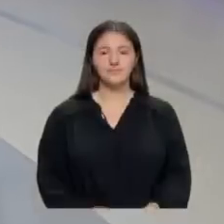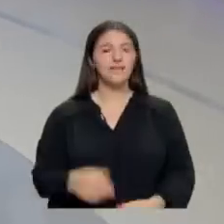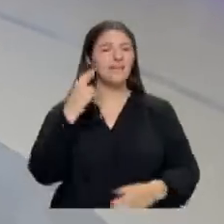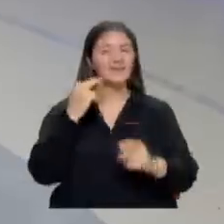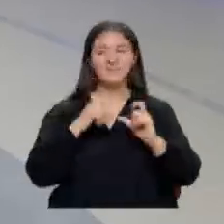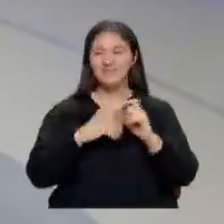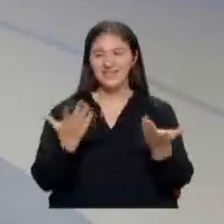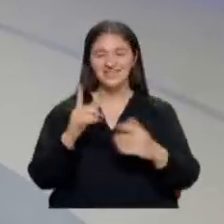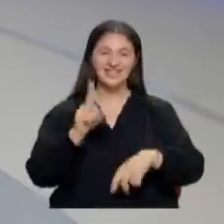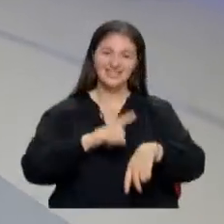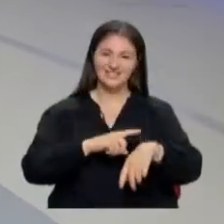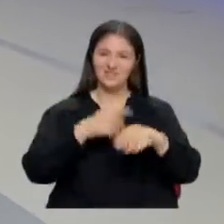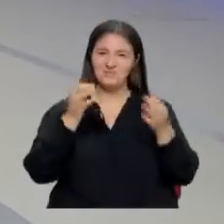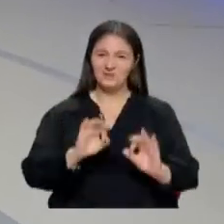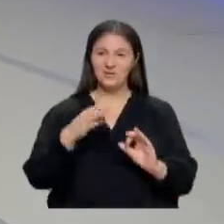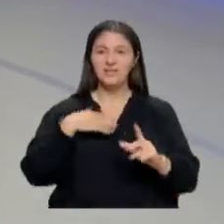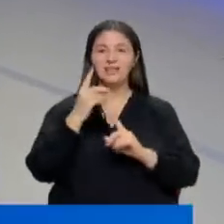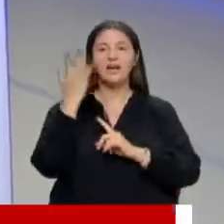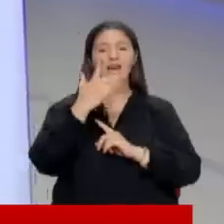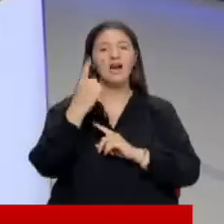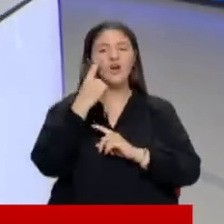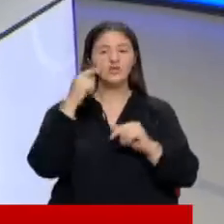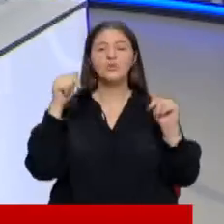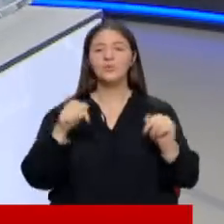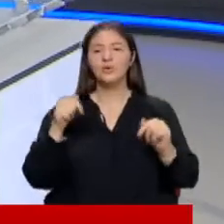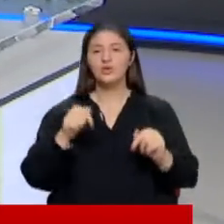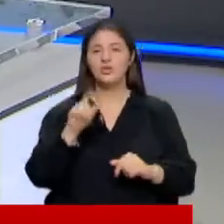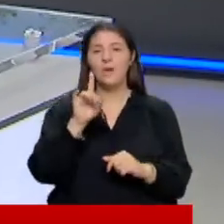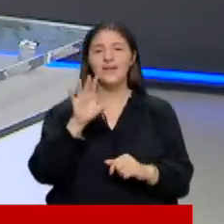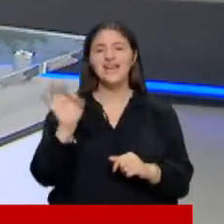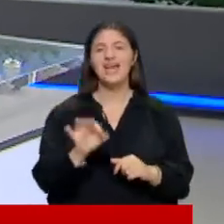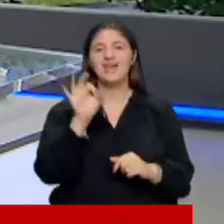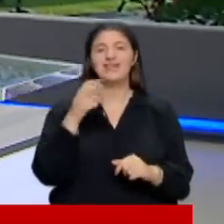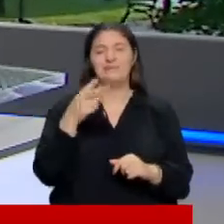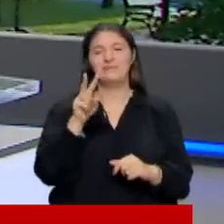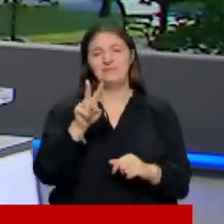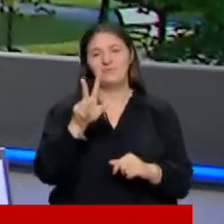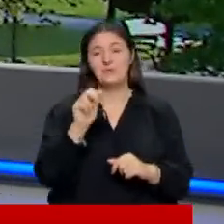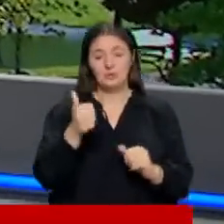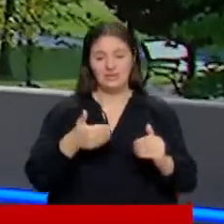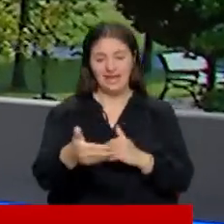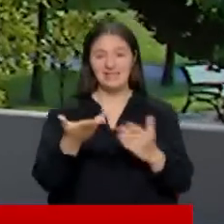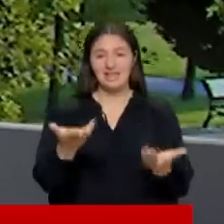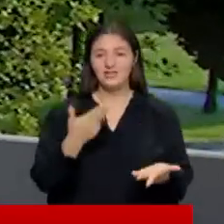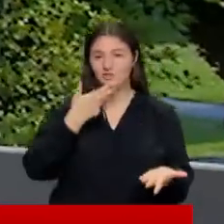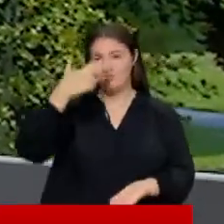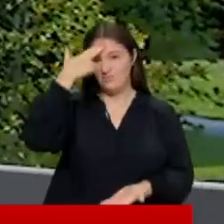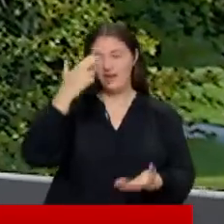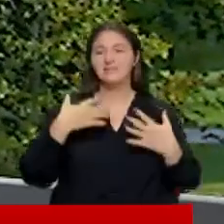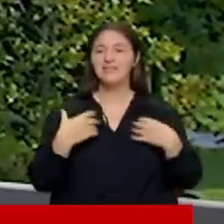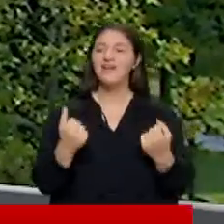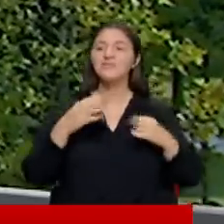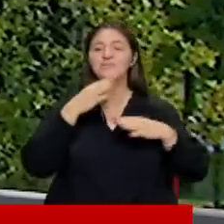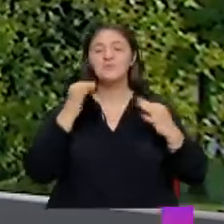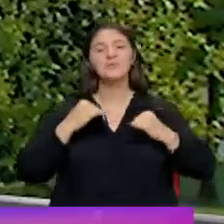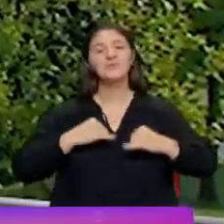efendim günaydın çalar saat başlıyor ben İlker Karagöz bugün 15 Eylül 2023 günlerden cuma Sağlıklı